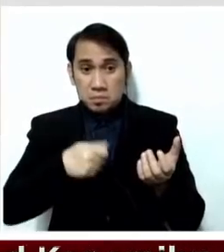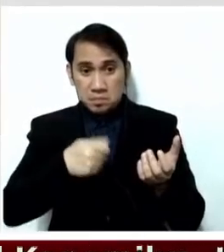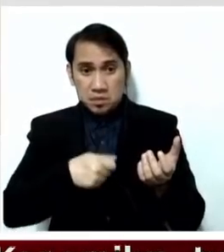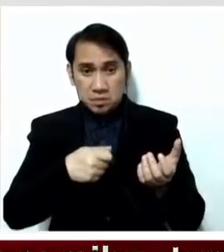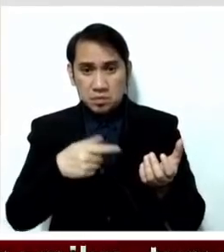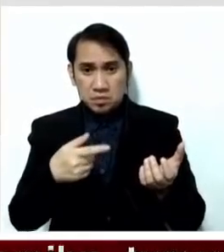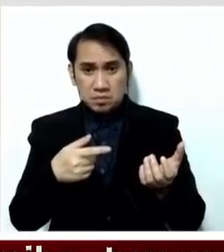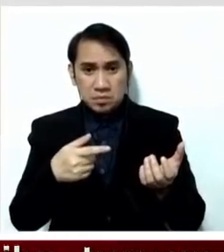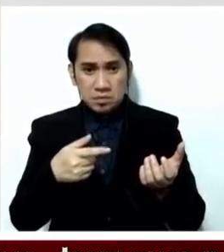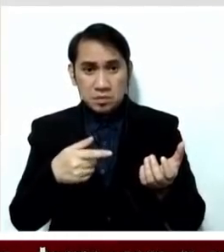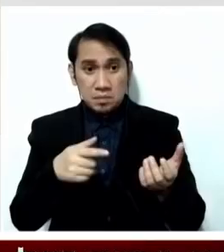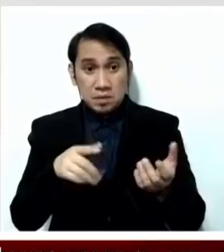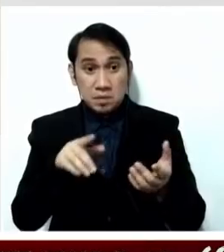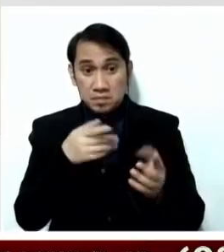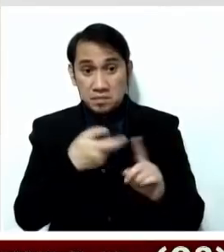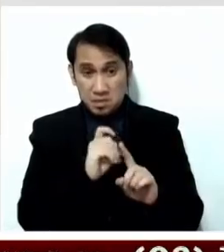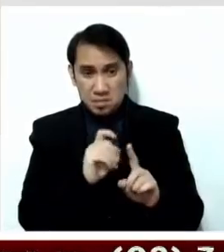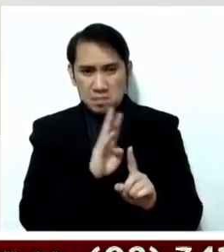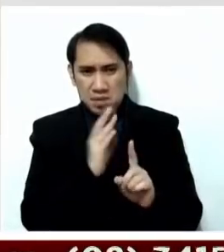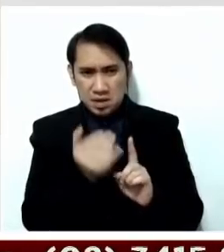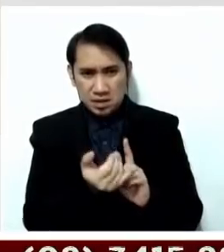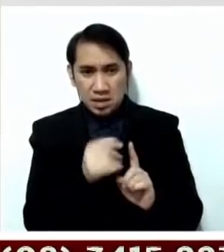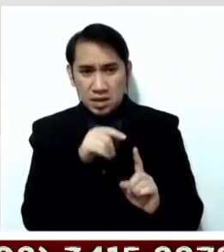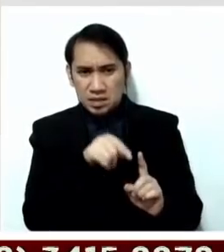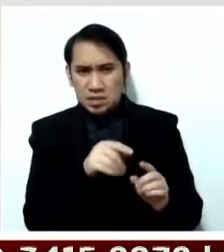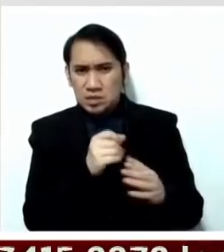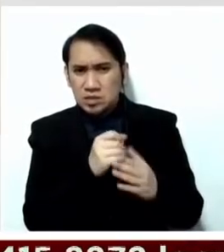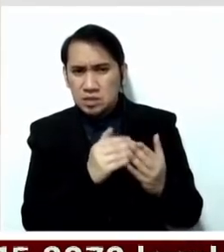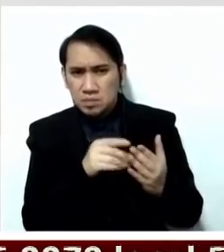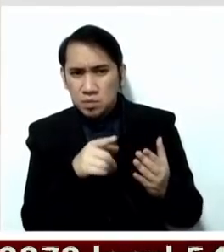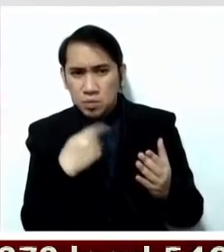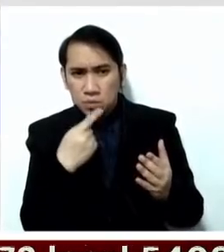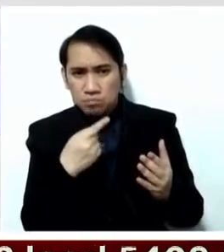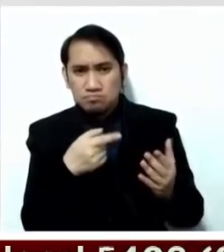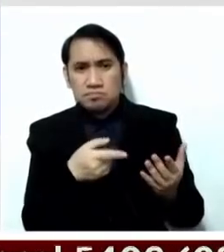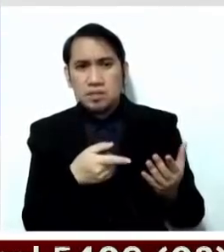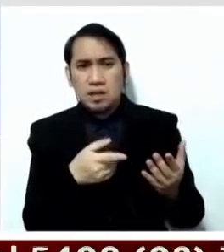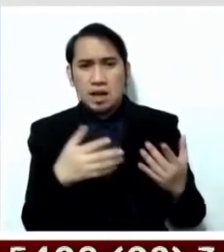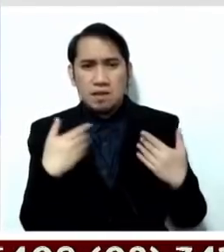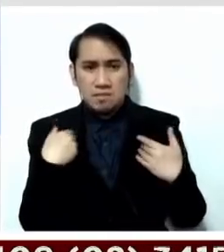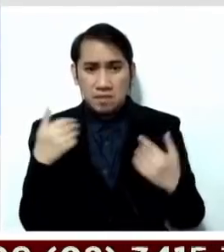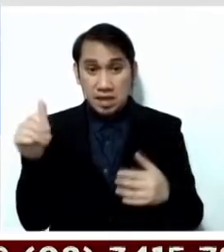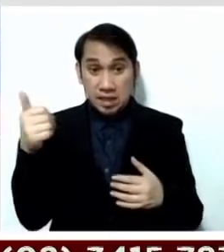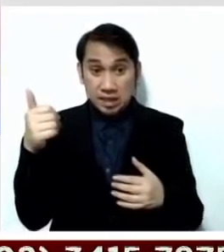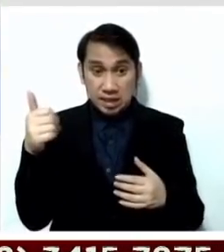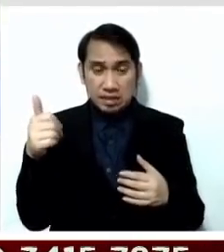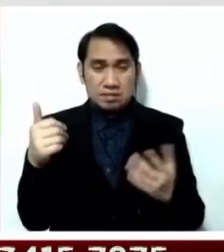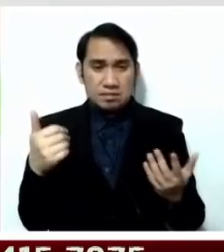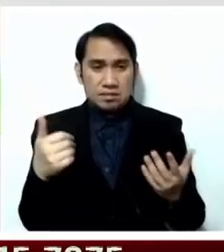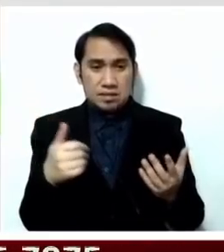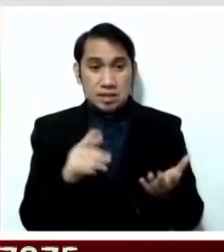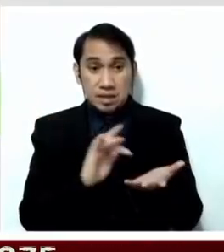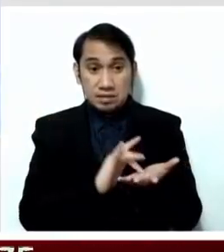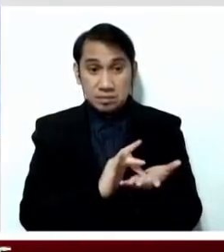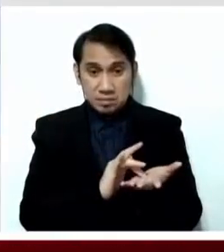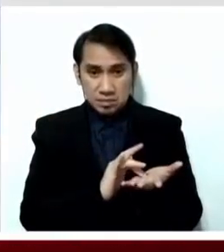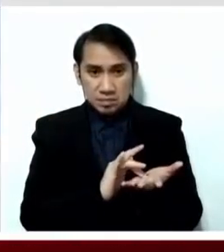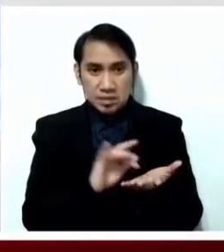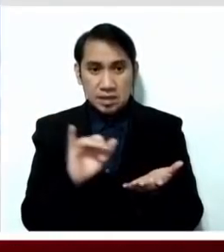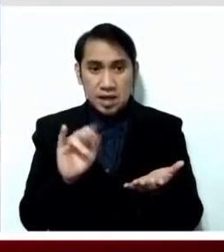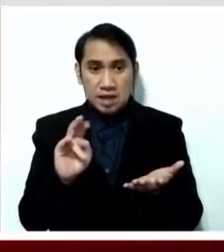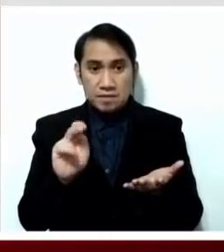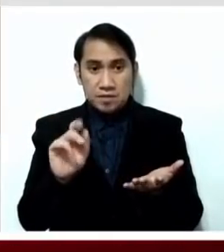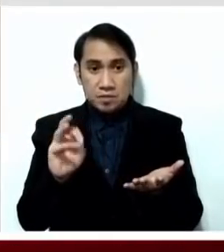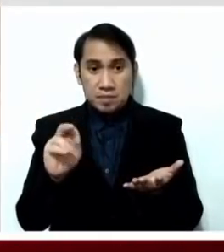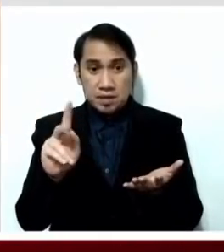City. Ilan lamang sila sa mga residente doon na nakatanggap ng 10 kapsul ng ivermectin na ipinamigay ni